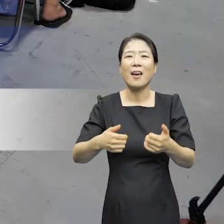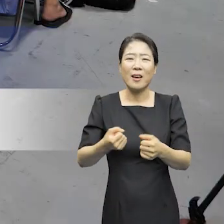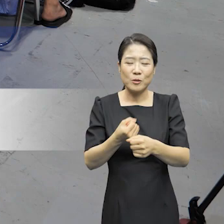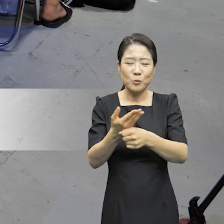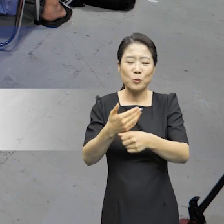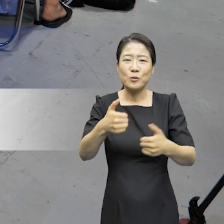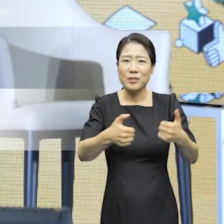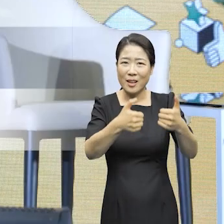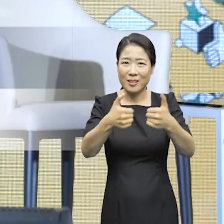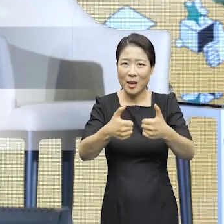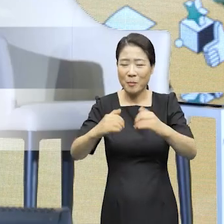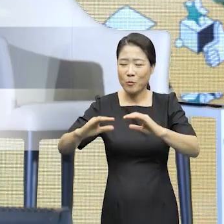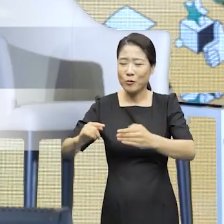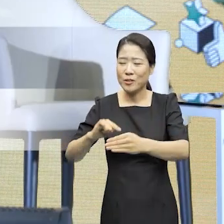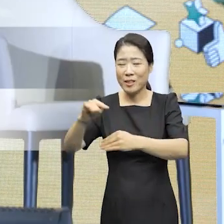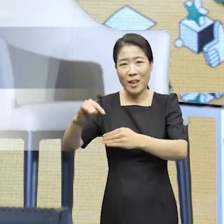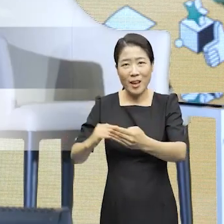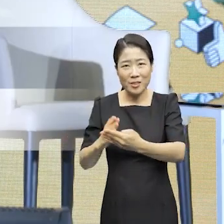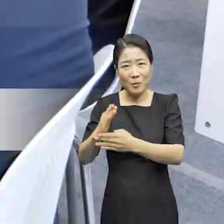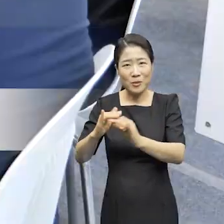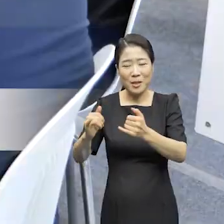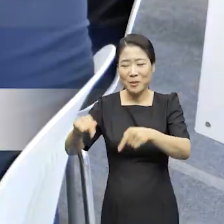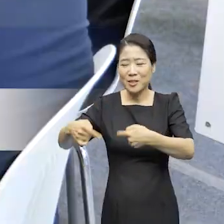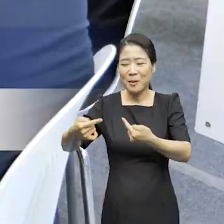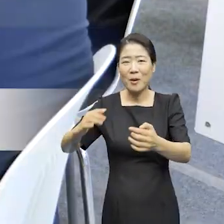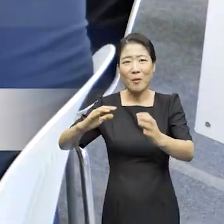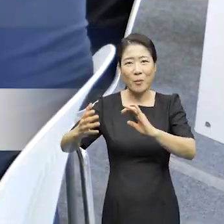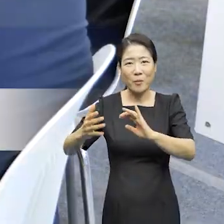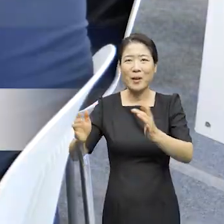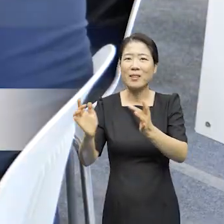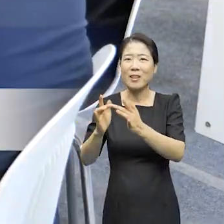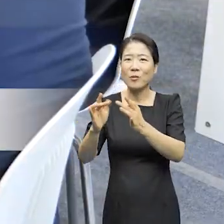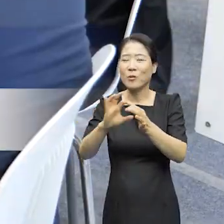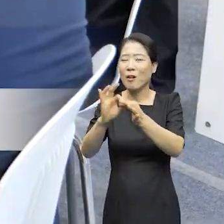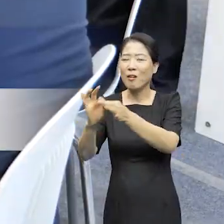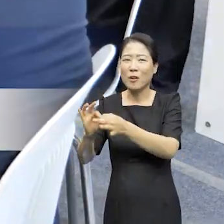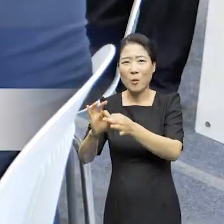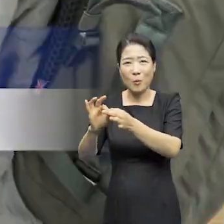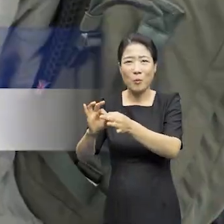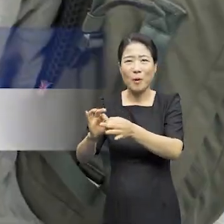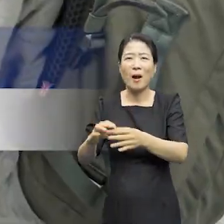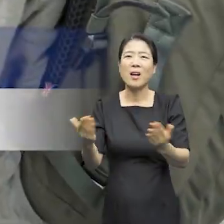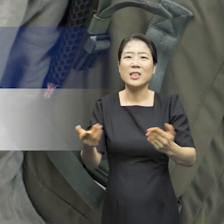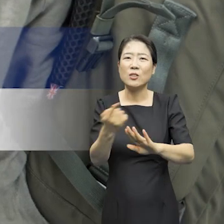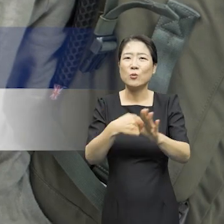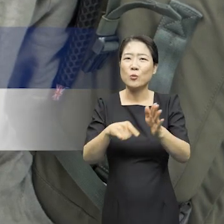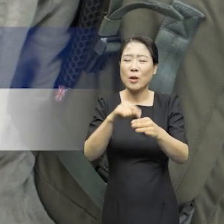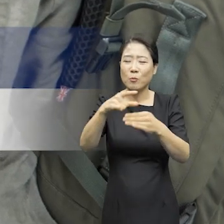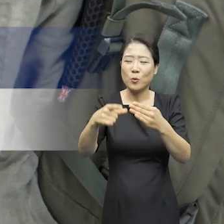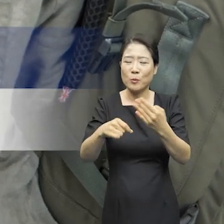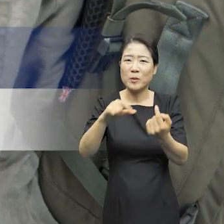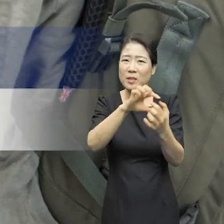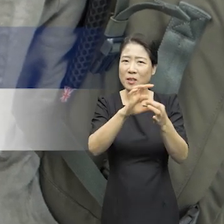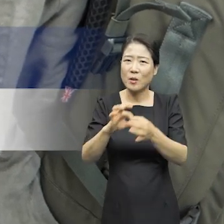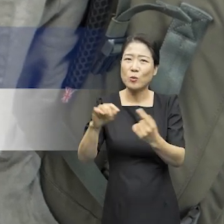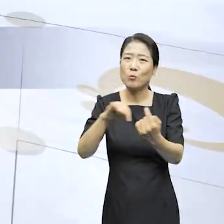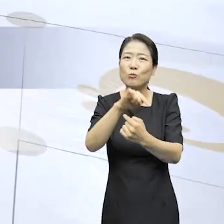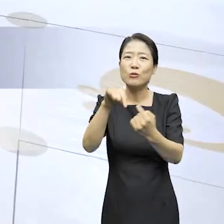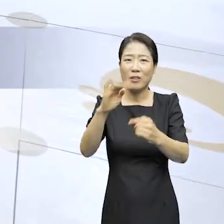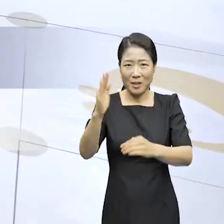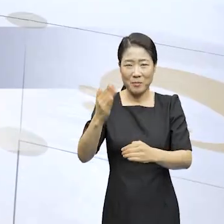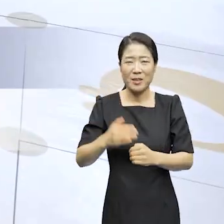국내외 콘텐츠 전문가가 참여하는 콘퍼런스 네트워킹 파티 등 비즈니스를 위한 프로그램이 있다라 운영됩니다